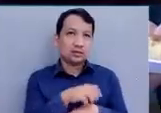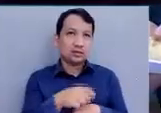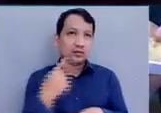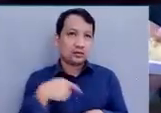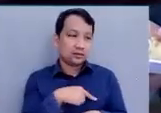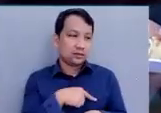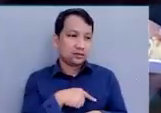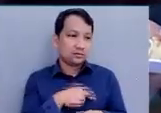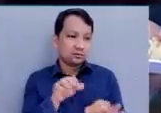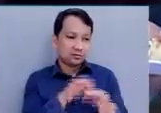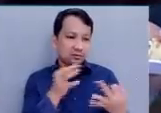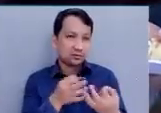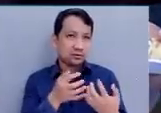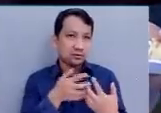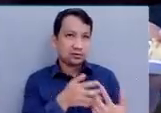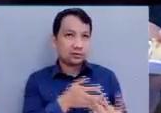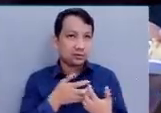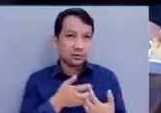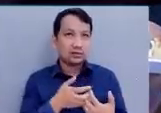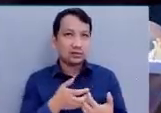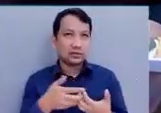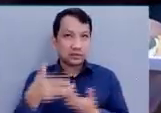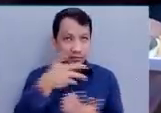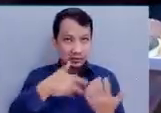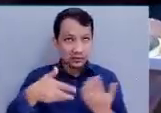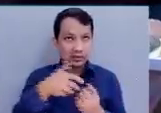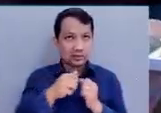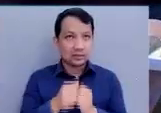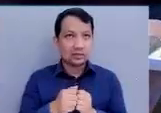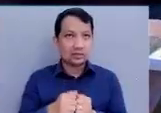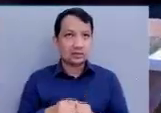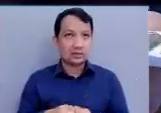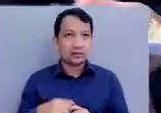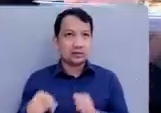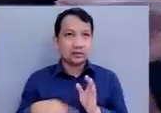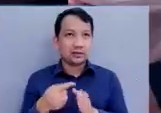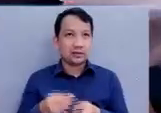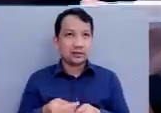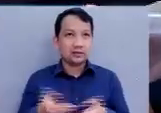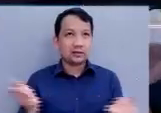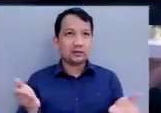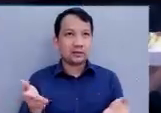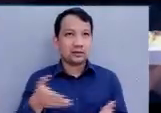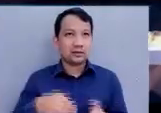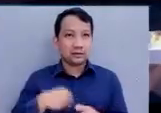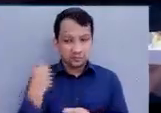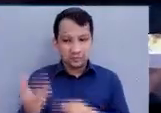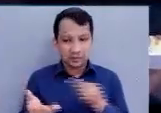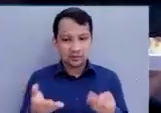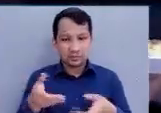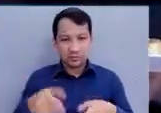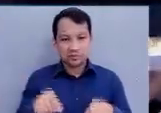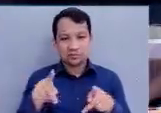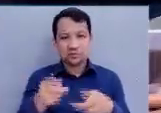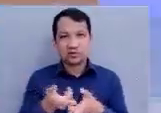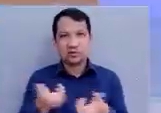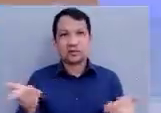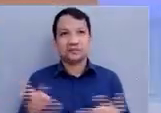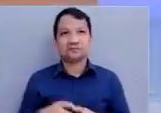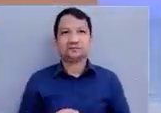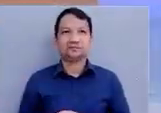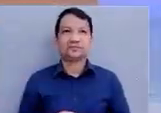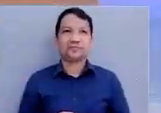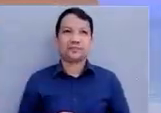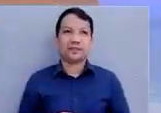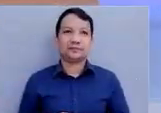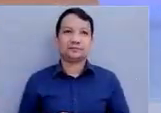kamaganak na po kasi nagba-bonding din po kami e tsaka binibigay din po yung karapat dapat para po sa imbitahan naman natin ating mga